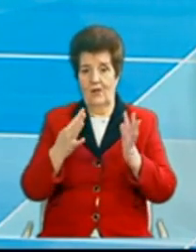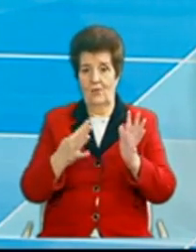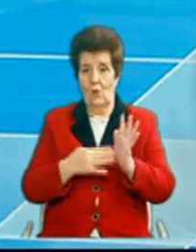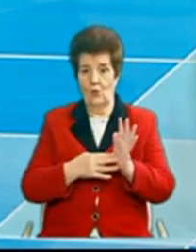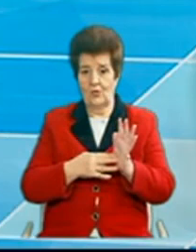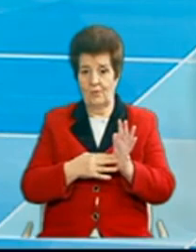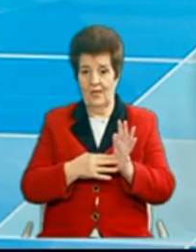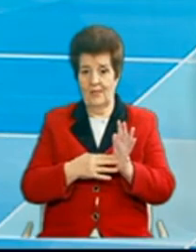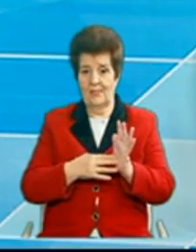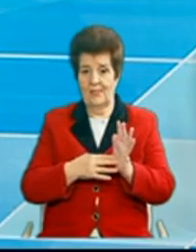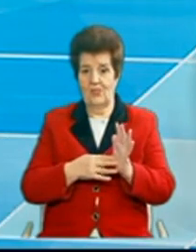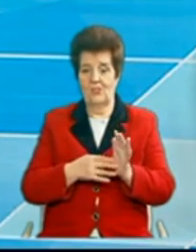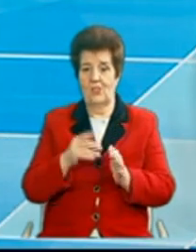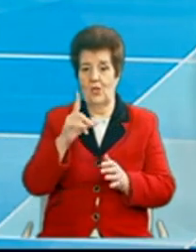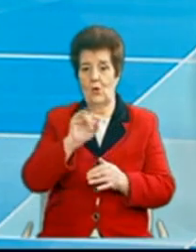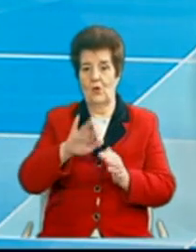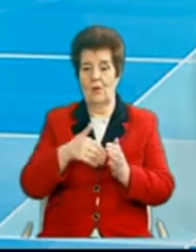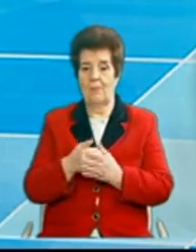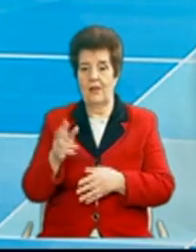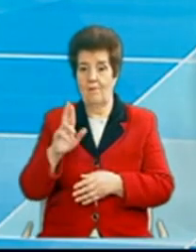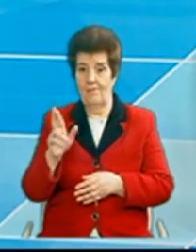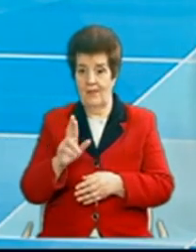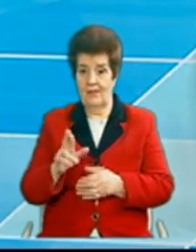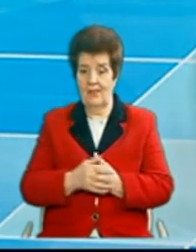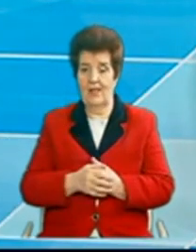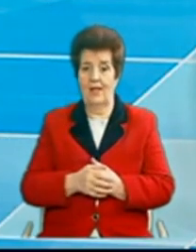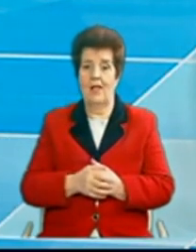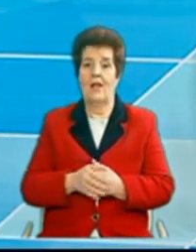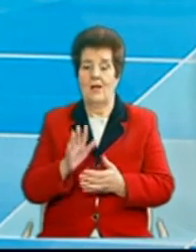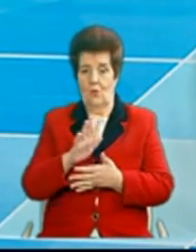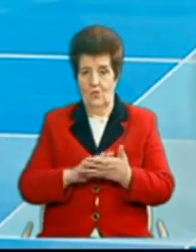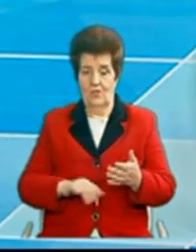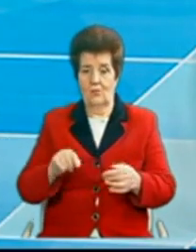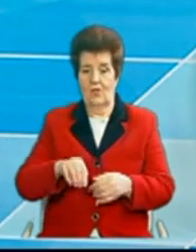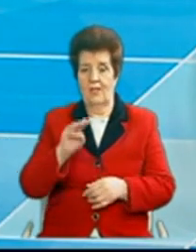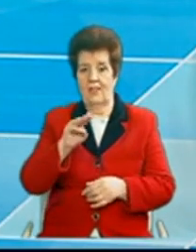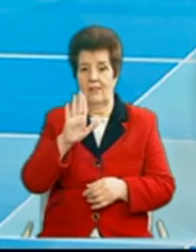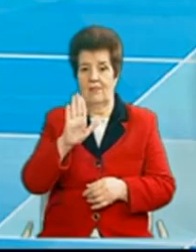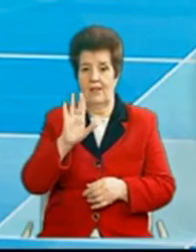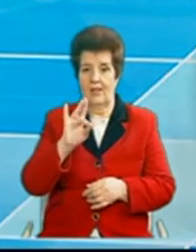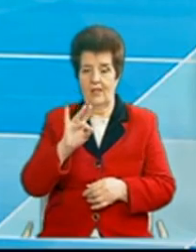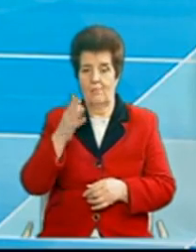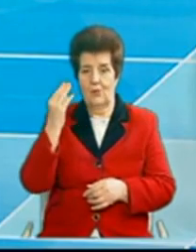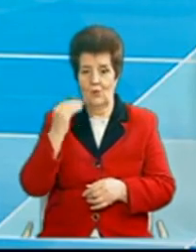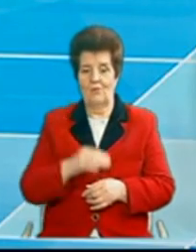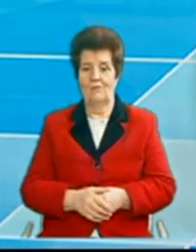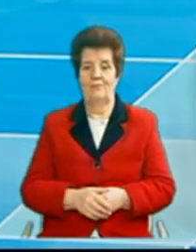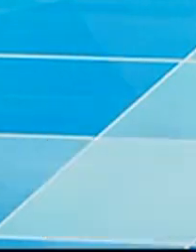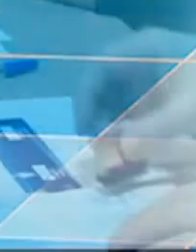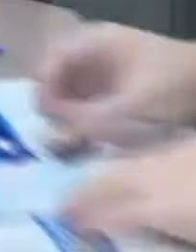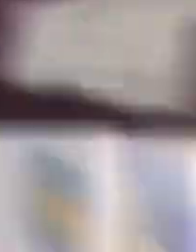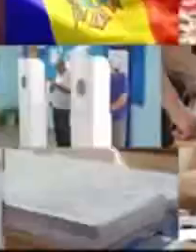19, zilnic de luni până vineri, pentru că maratonul electoral continuă la TVR Moldova. Toate bune, weekend plăcut!